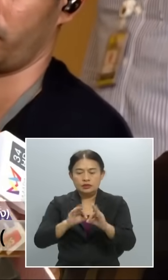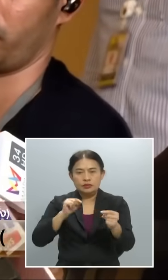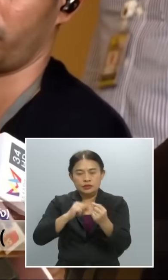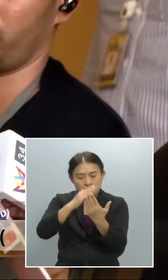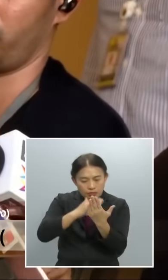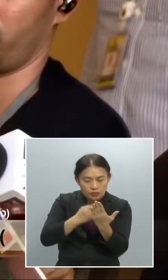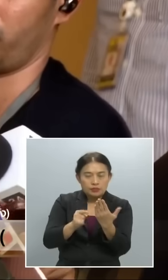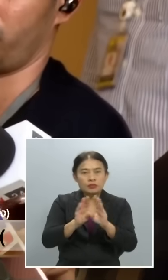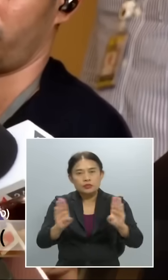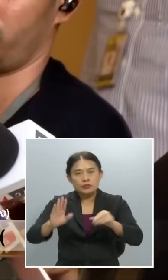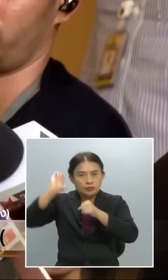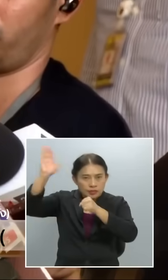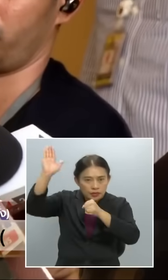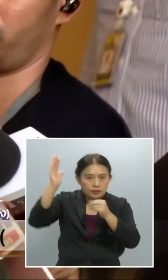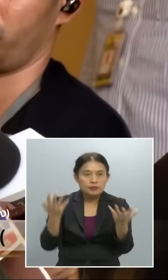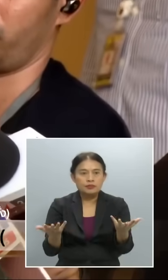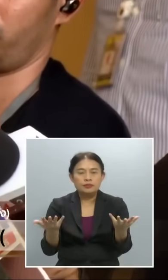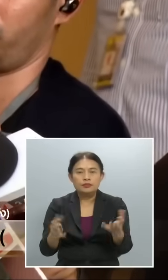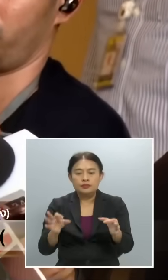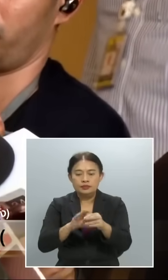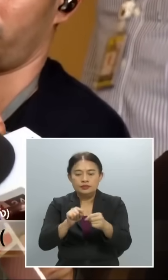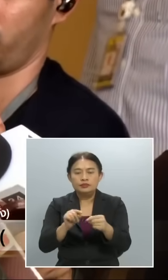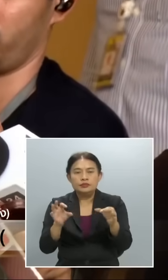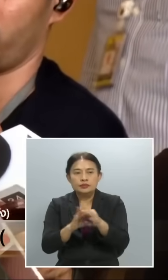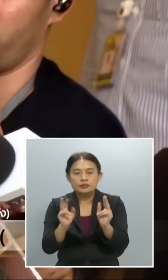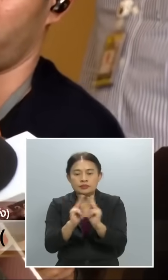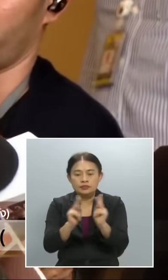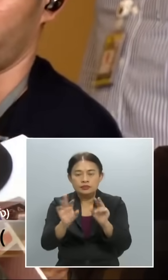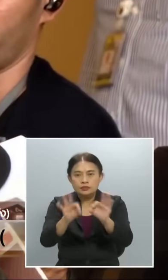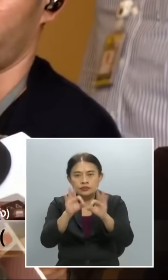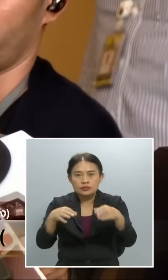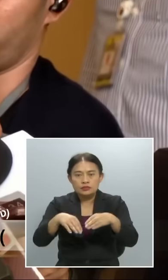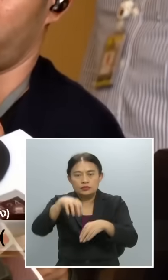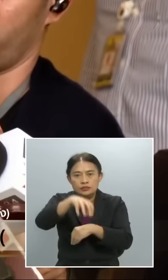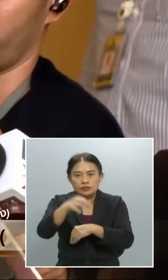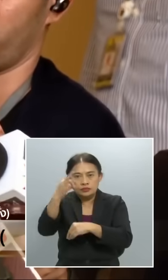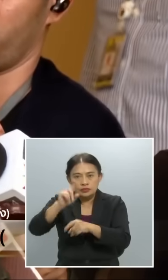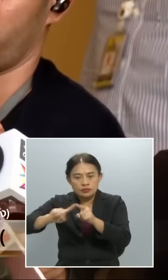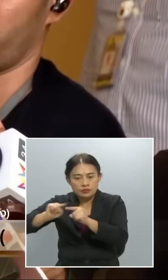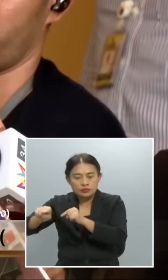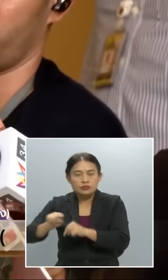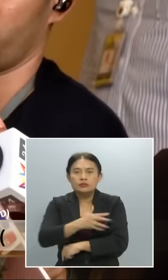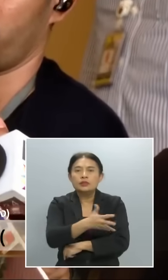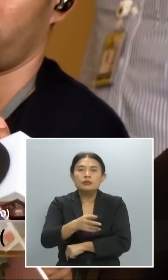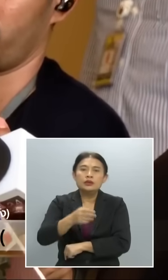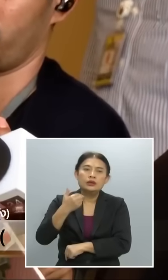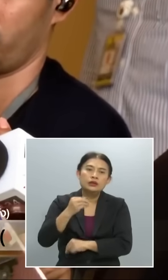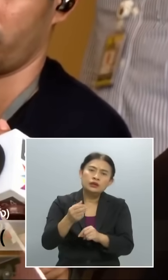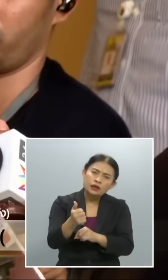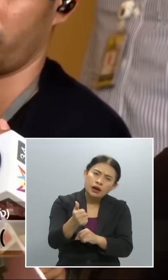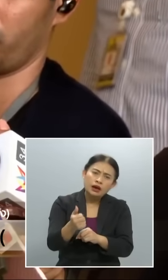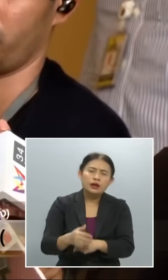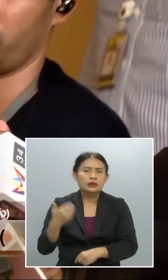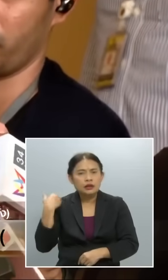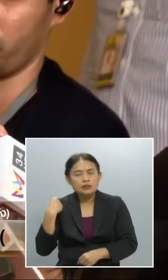การขอเปิดอภิปรายในสภาแล้วก็เป็นองค์ประกอบคณะกรรมการสรรหาองค์กรอิสระแต่จริงๆไม่มีก็ได้เพียงแต่ถ้ามีก็